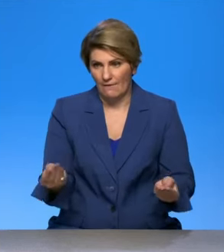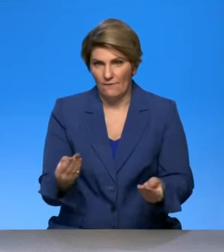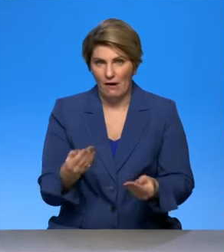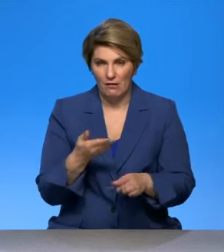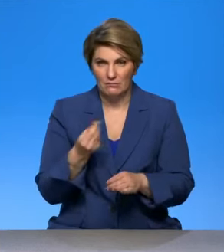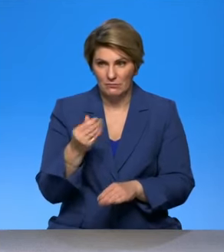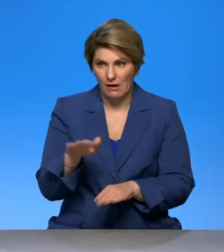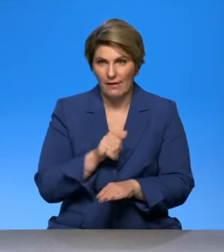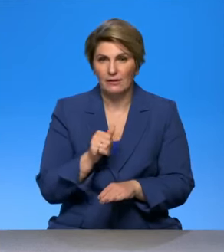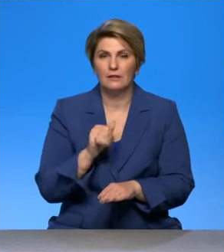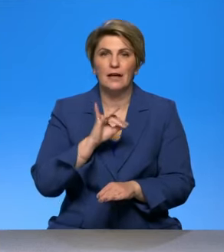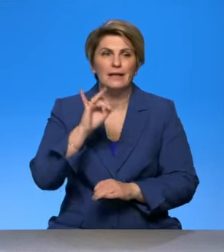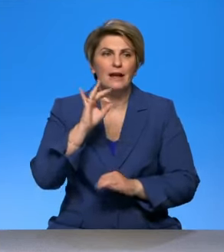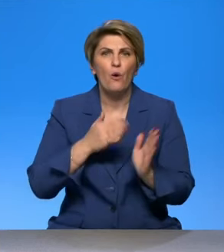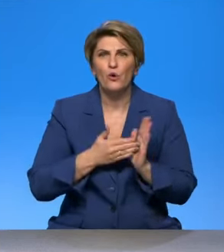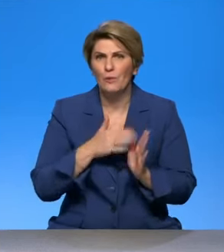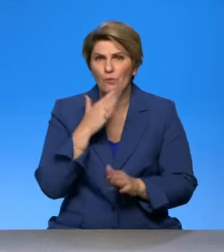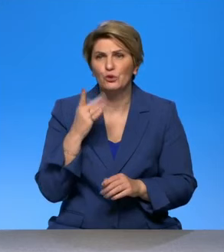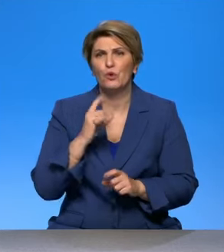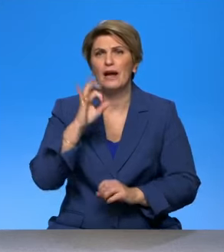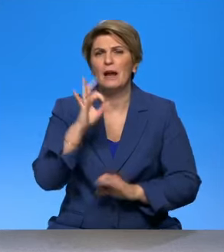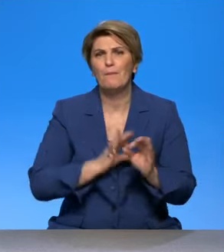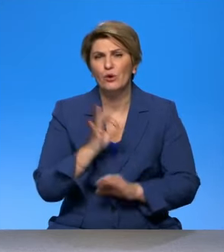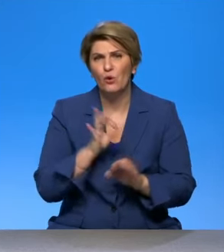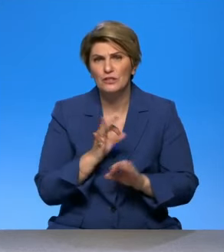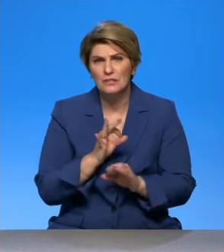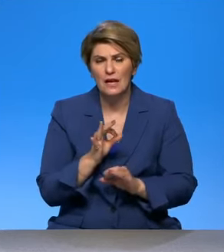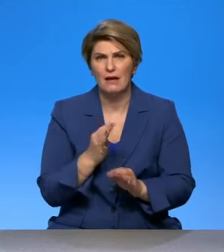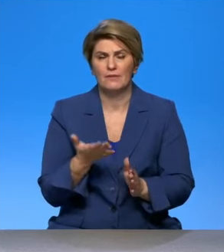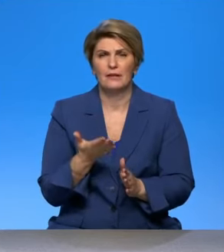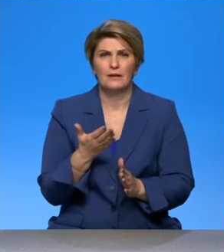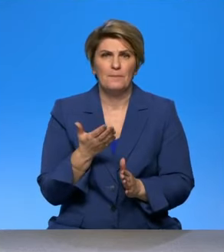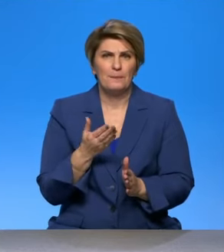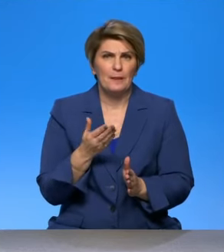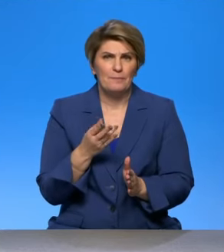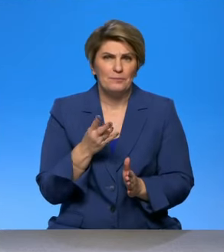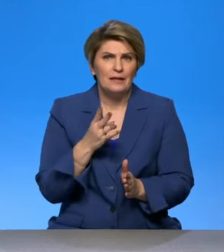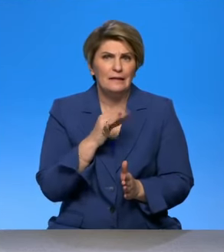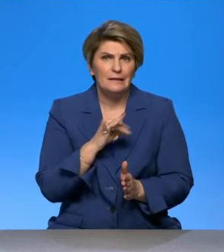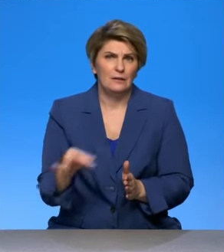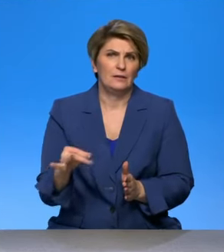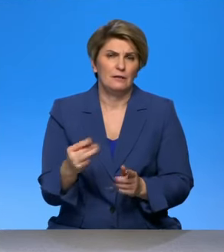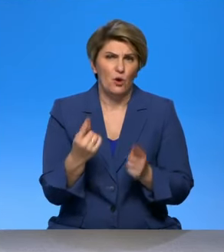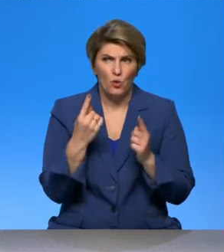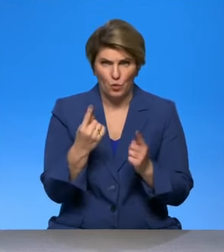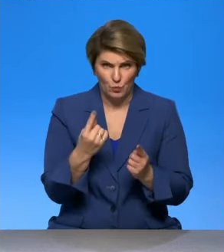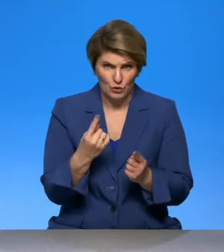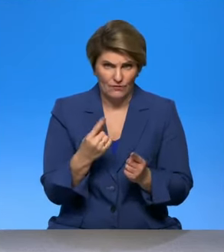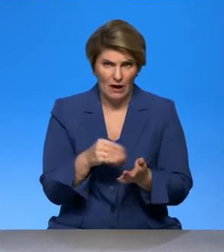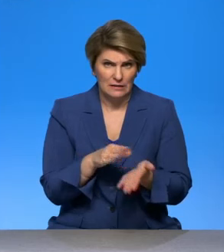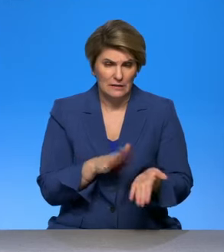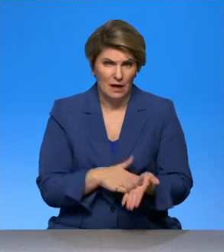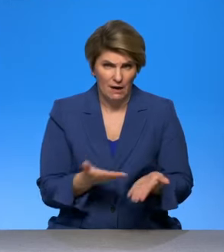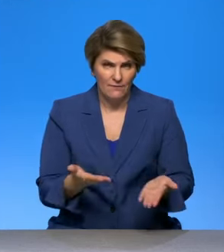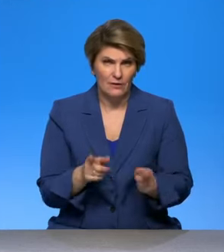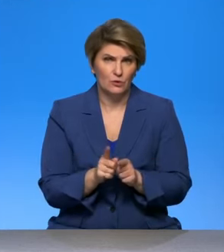и процент по ставкам для кредитов, и ключевая ставка постоянно растет, чтобы люди, да,